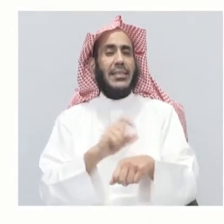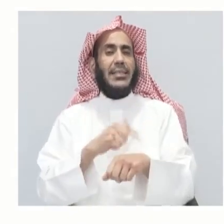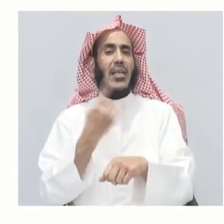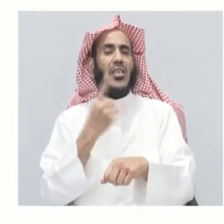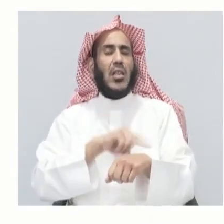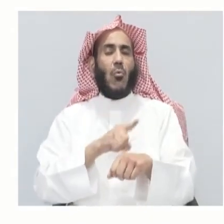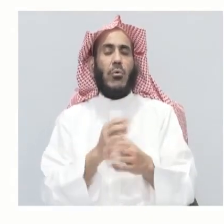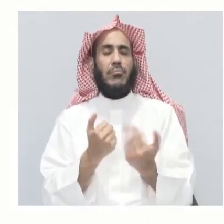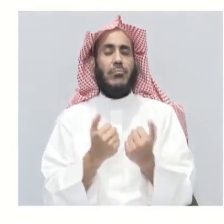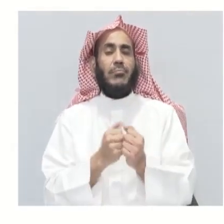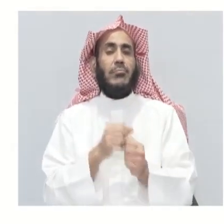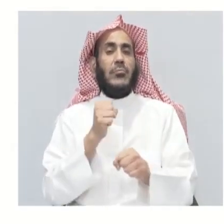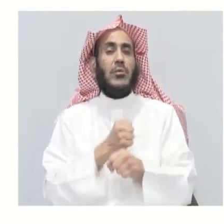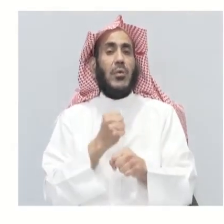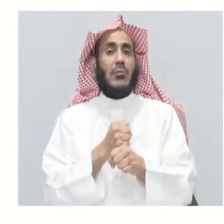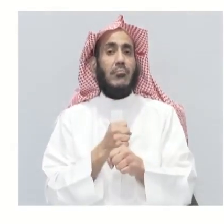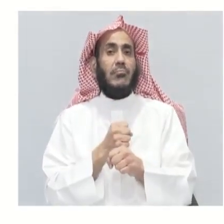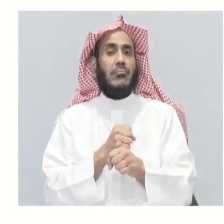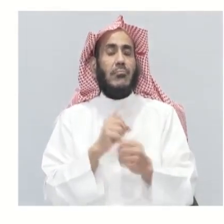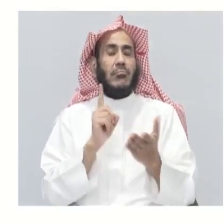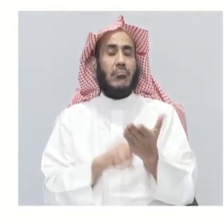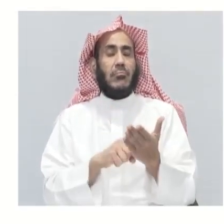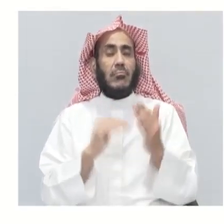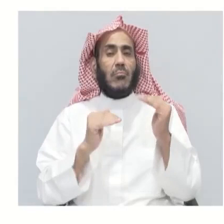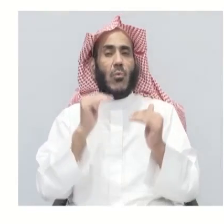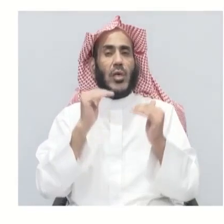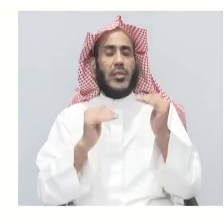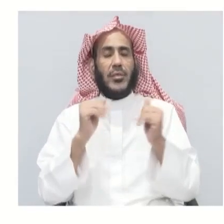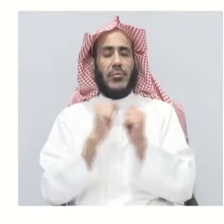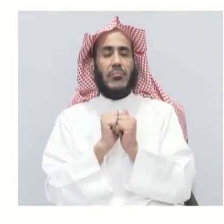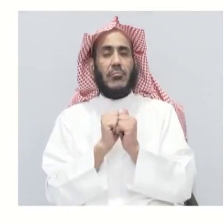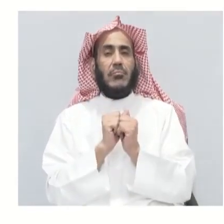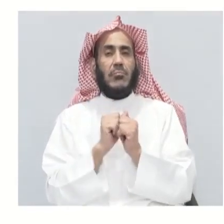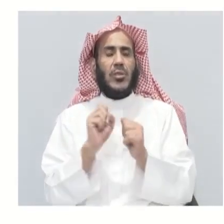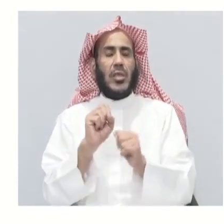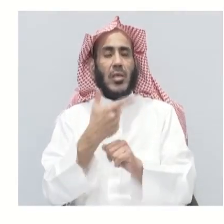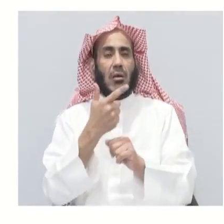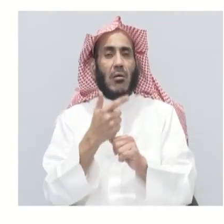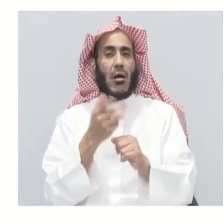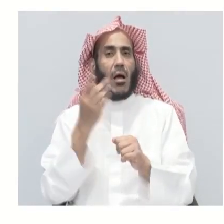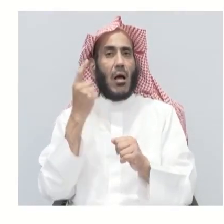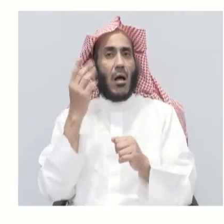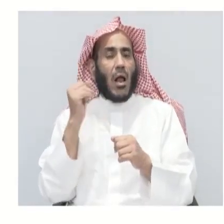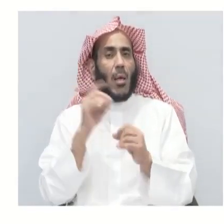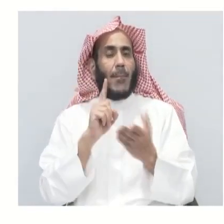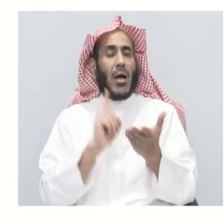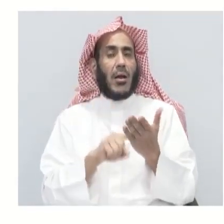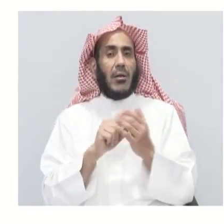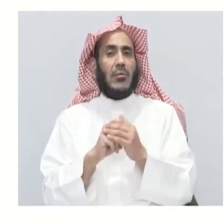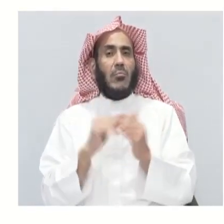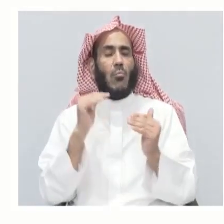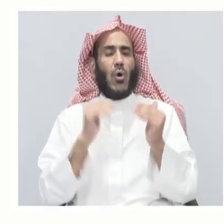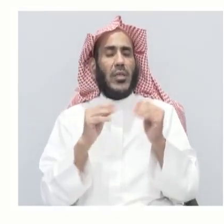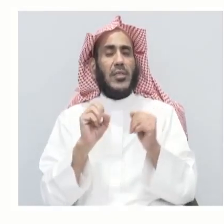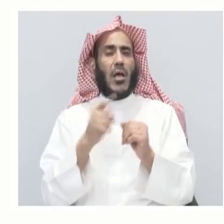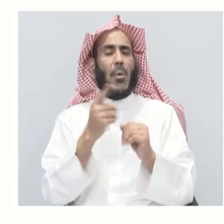فبالتالي ساقوم بتطبيق ماذا ان من معادله ماذا من معادله التسارع اعلم ان معادله